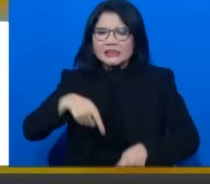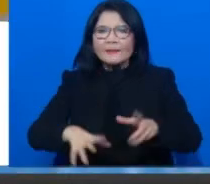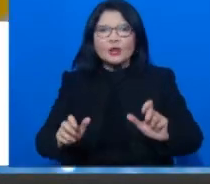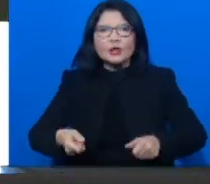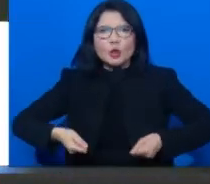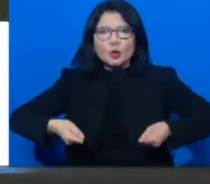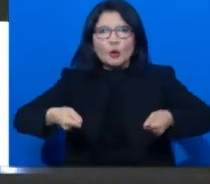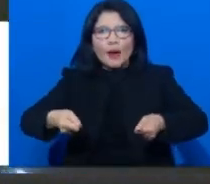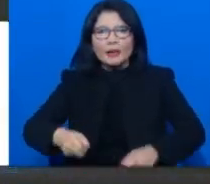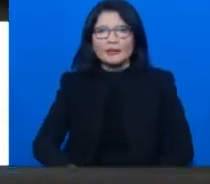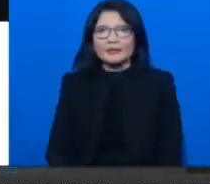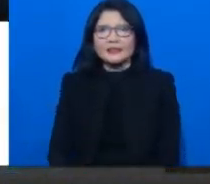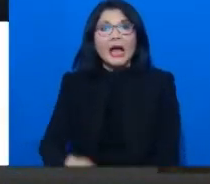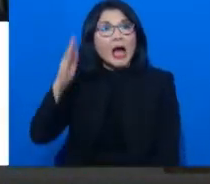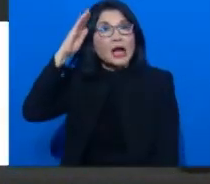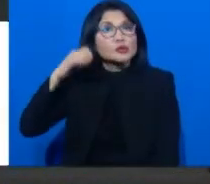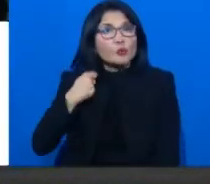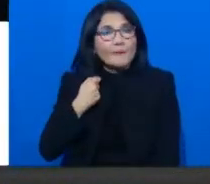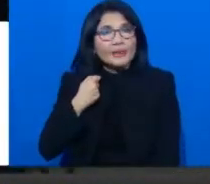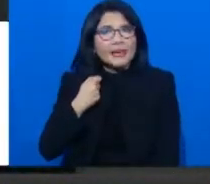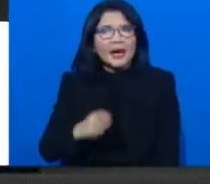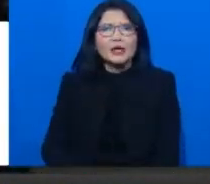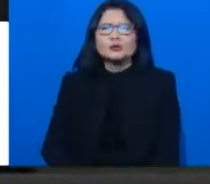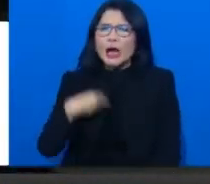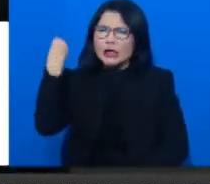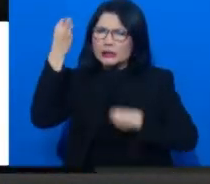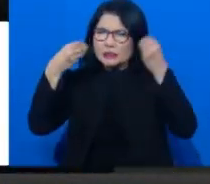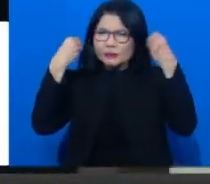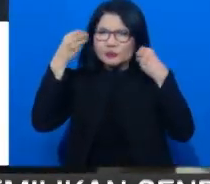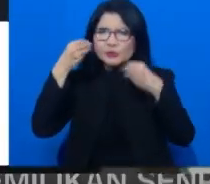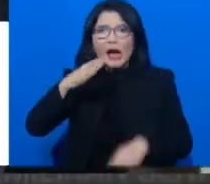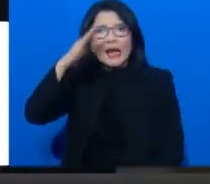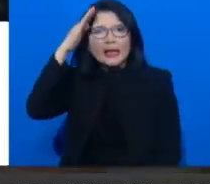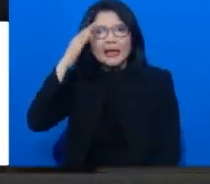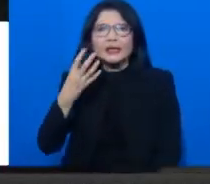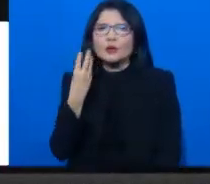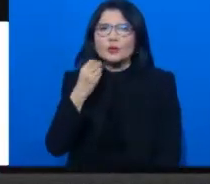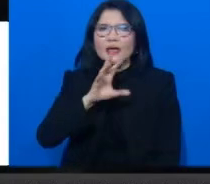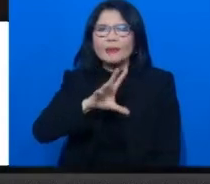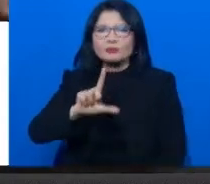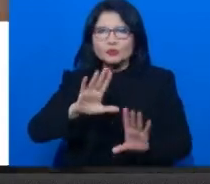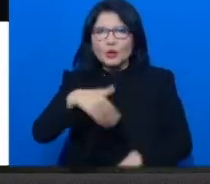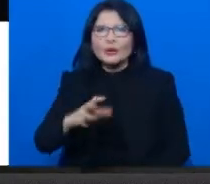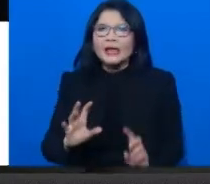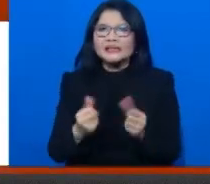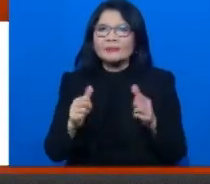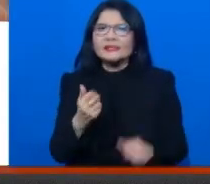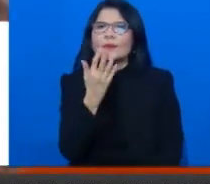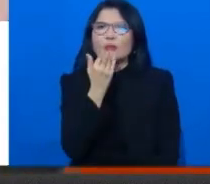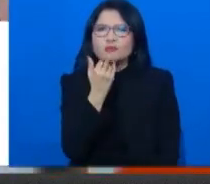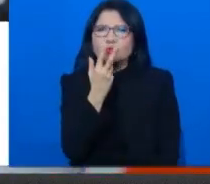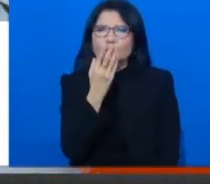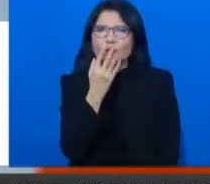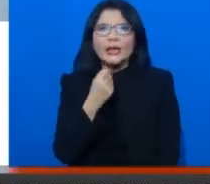Sementara Rusnodin, atau biasa dipanggil Bang Udin, juga tidak kalah sibuk. Pria 57 tahun ini juga ikut menyiapkan bubur yang akan